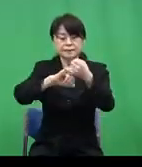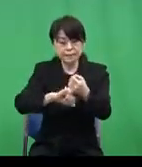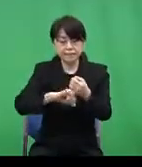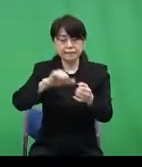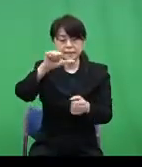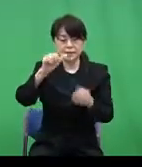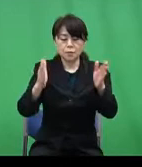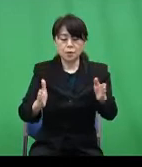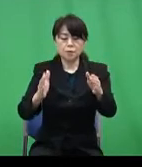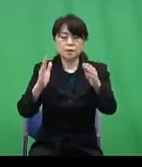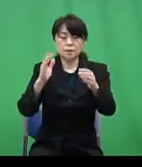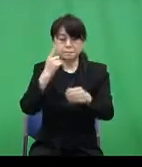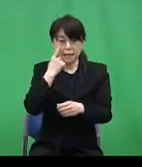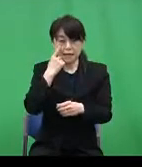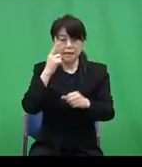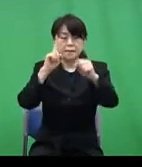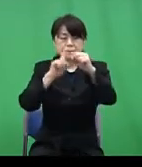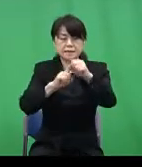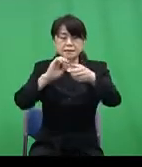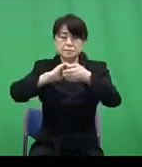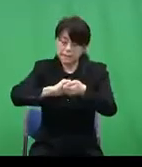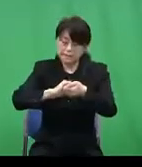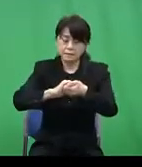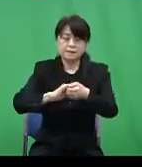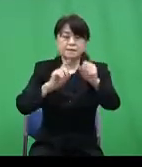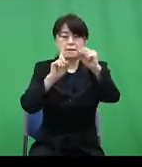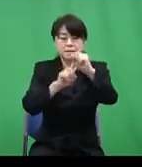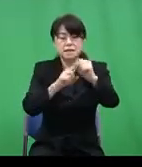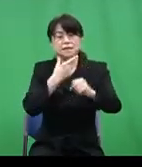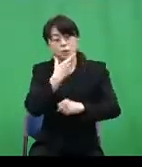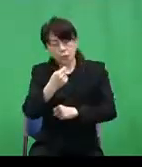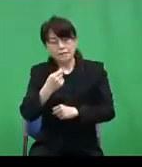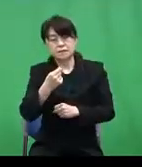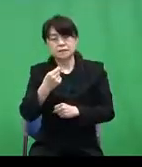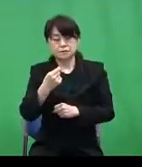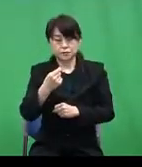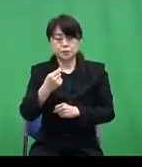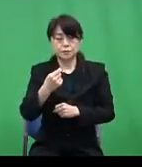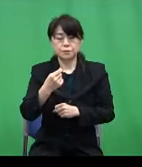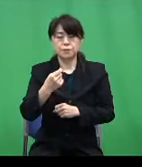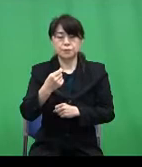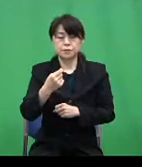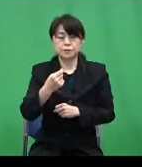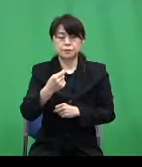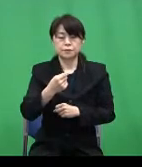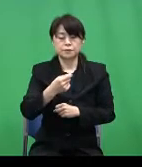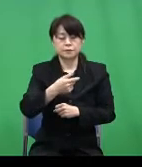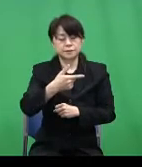まあ、ぜひ5期目を目指すべきだと、目指してほしいという、大変、